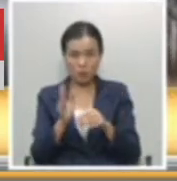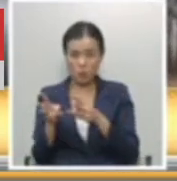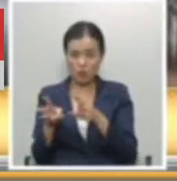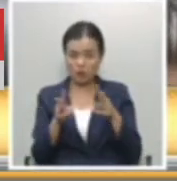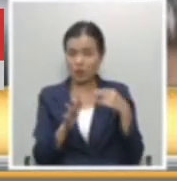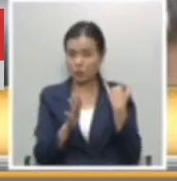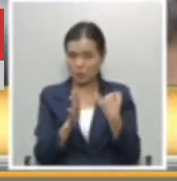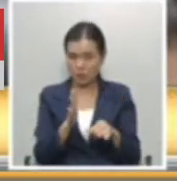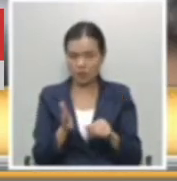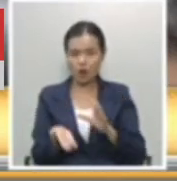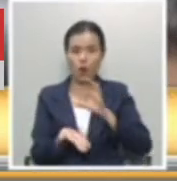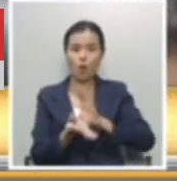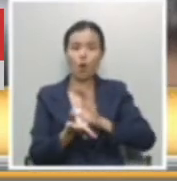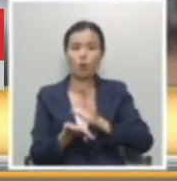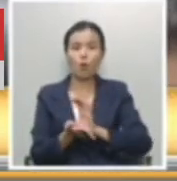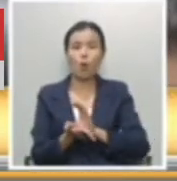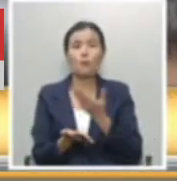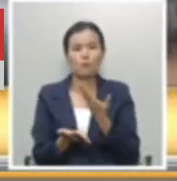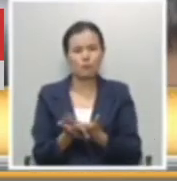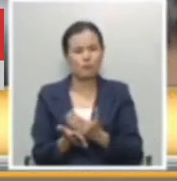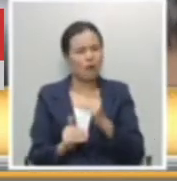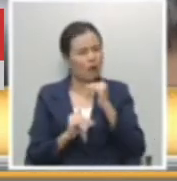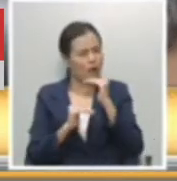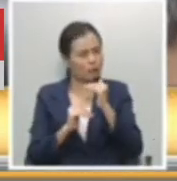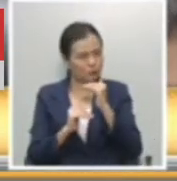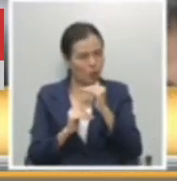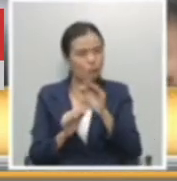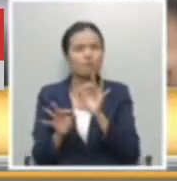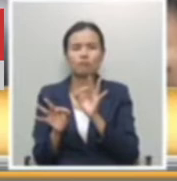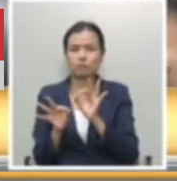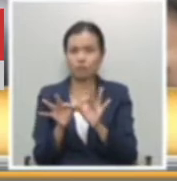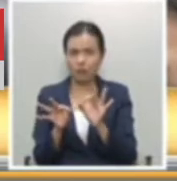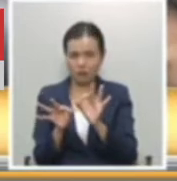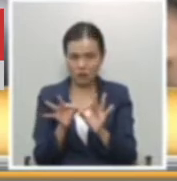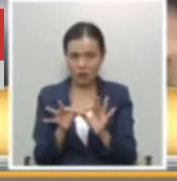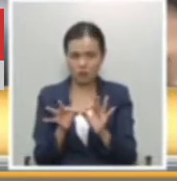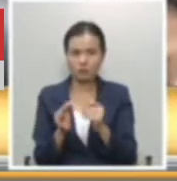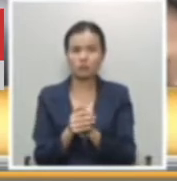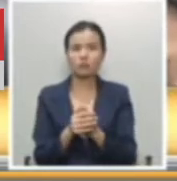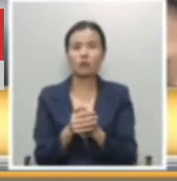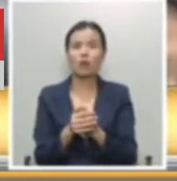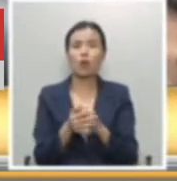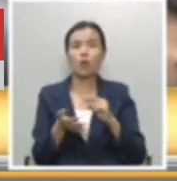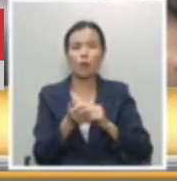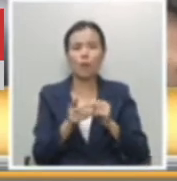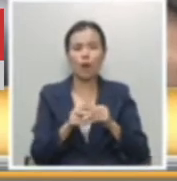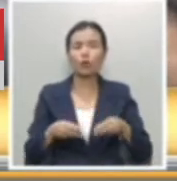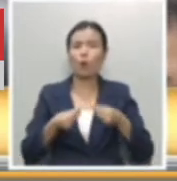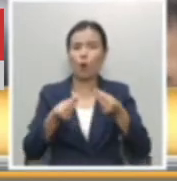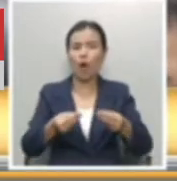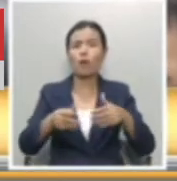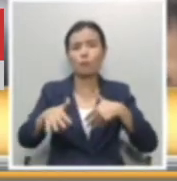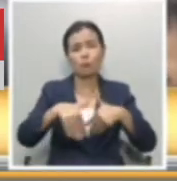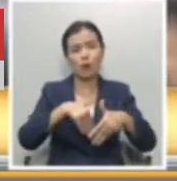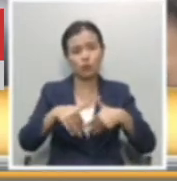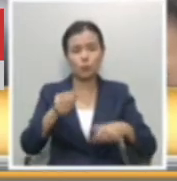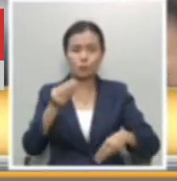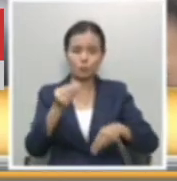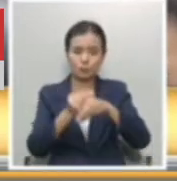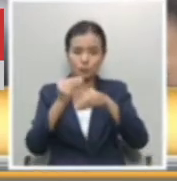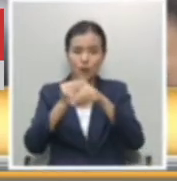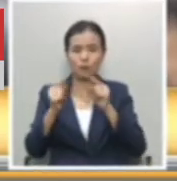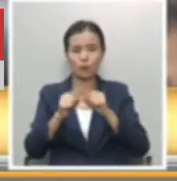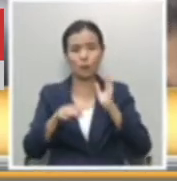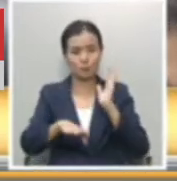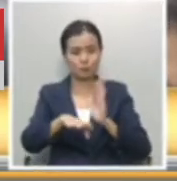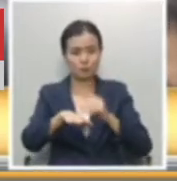จะใช้งบประมาณที่มีอย่างจำกัดนะครับไปติดอาวุธให้กับพี่น้องประชาชนเพิ่มขีดความสามารถ